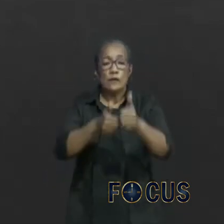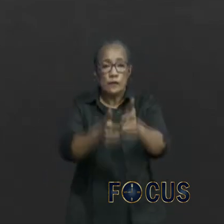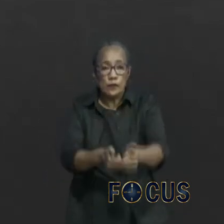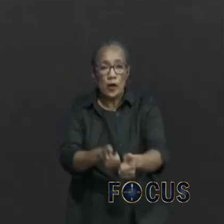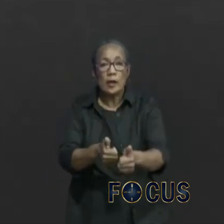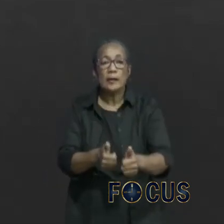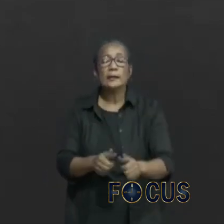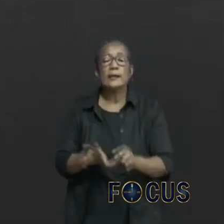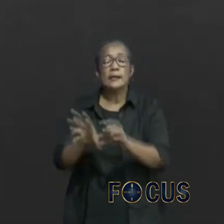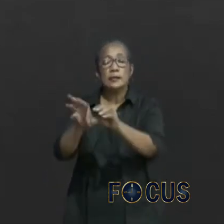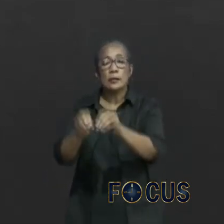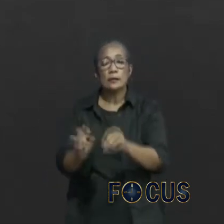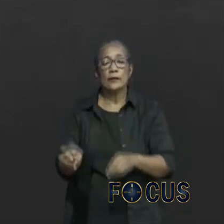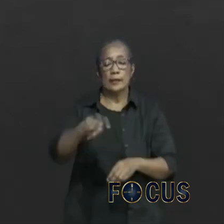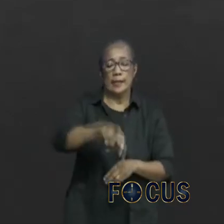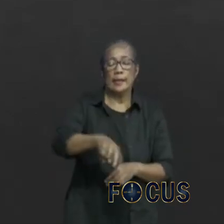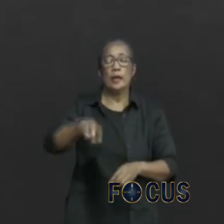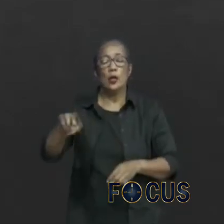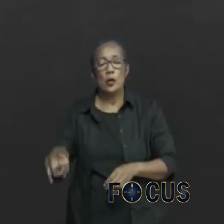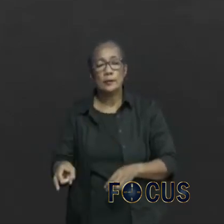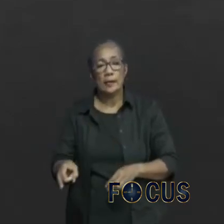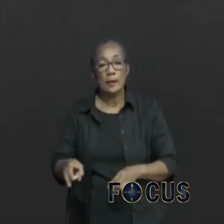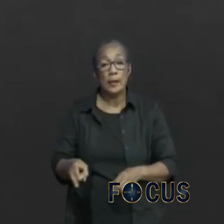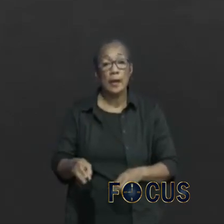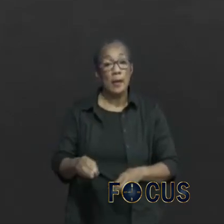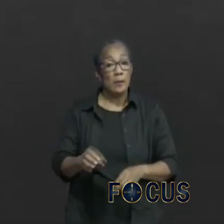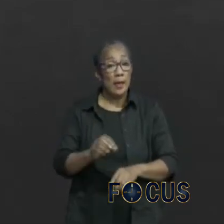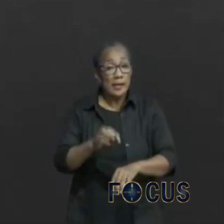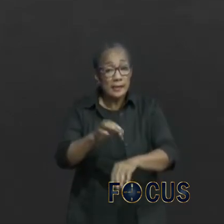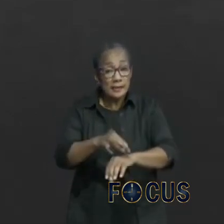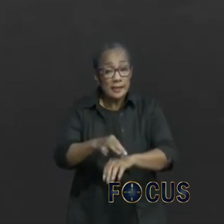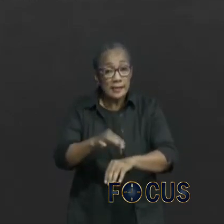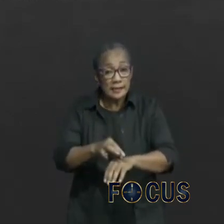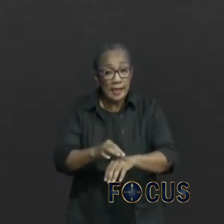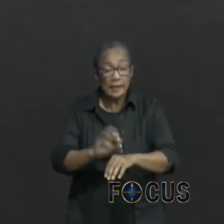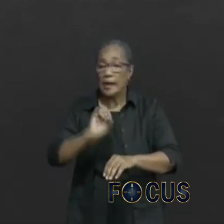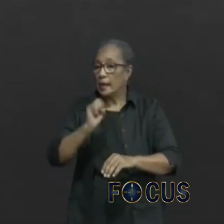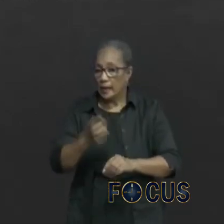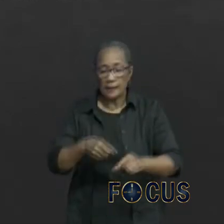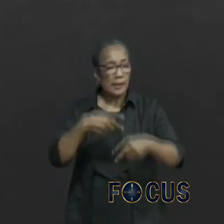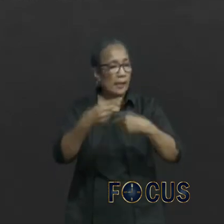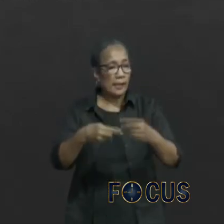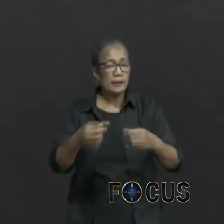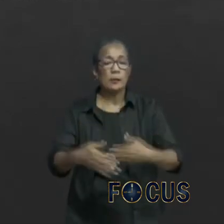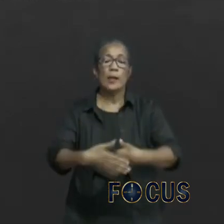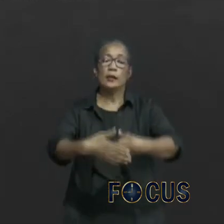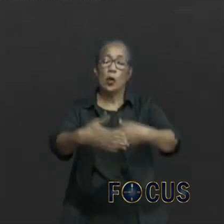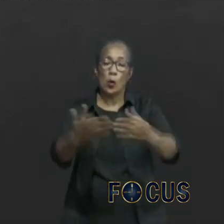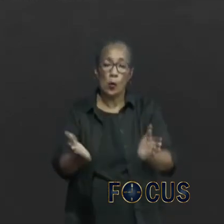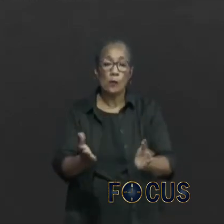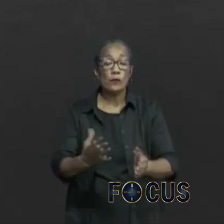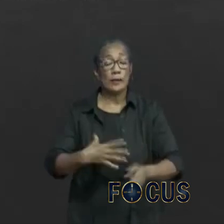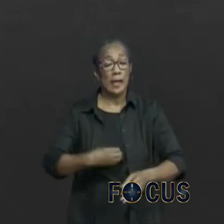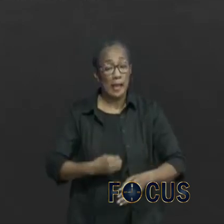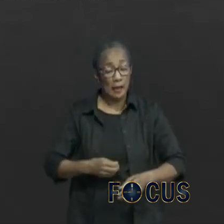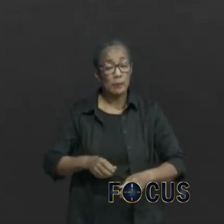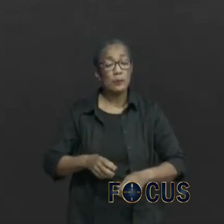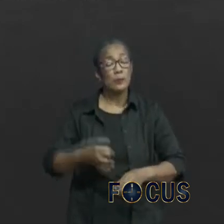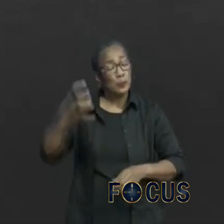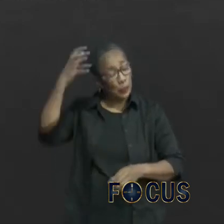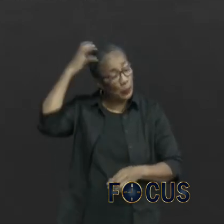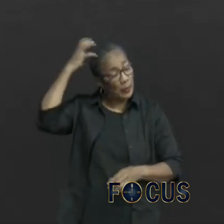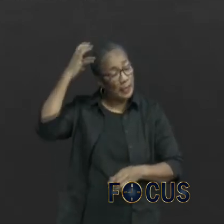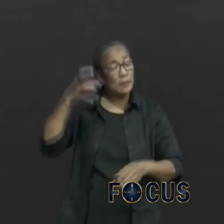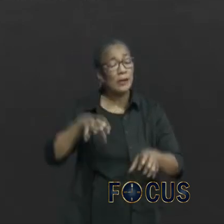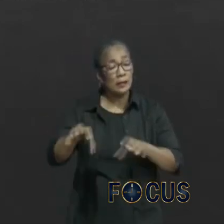in- en uitstappen. Bij een kwetsbare gezondheid kan reizen met het openbaar vervoer extra risico's met zich meebrengen. Het